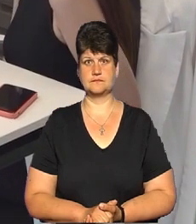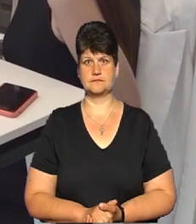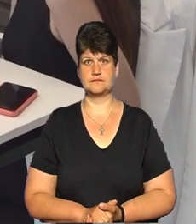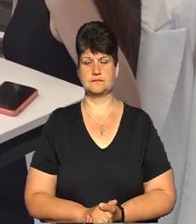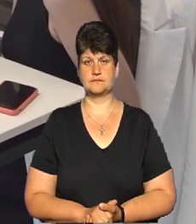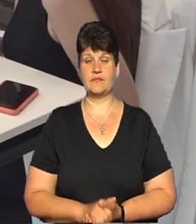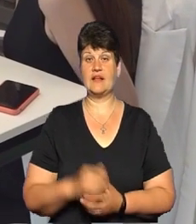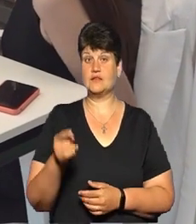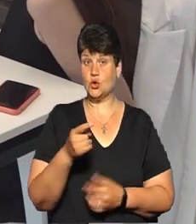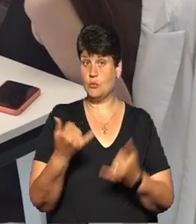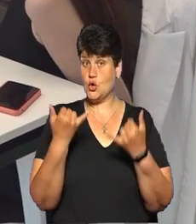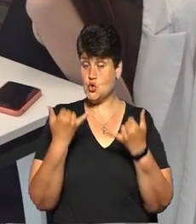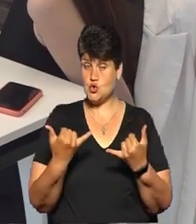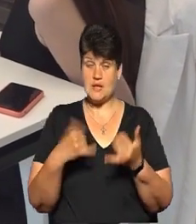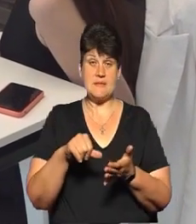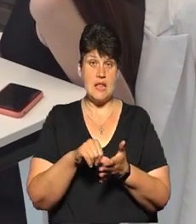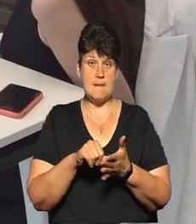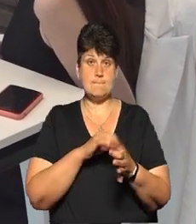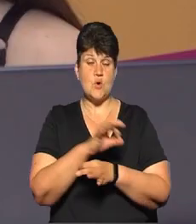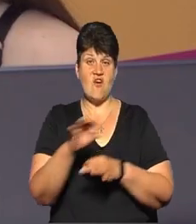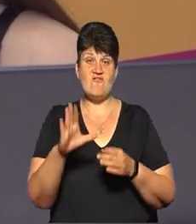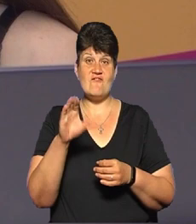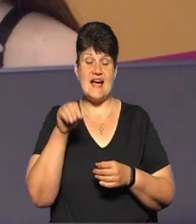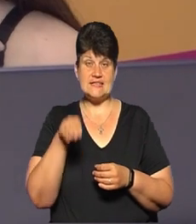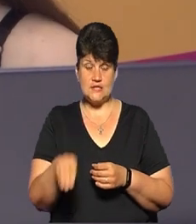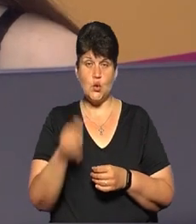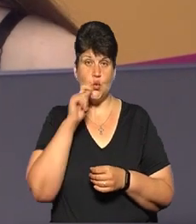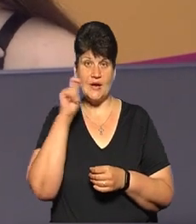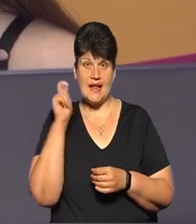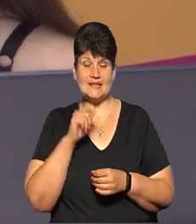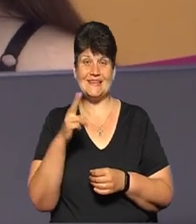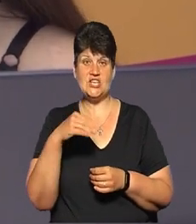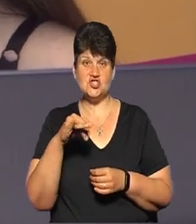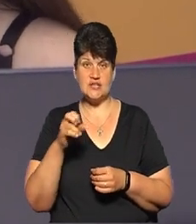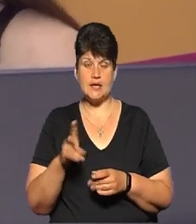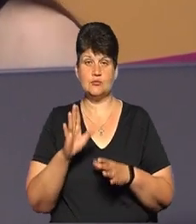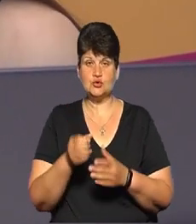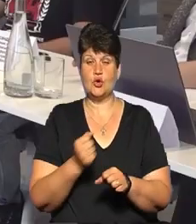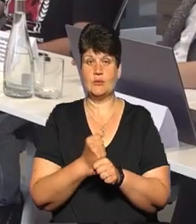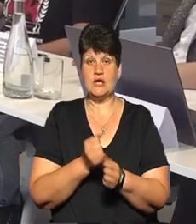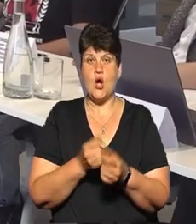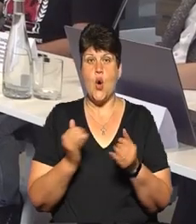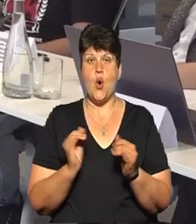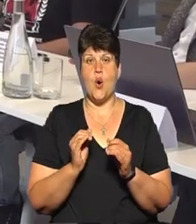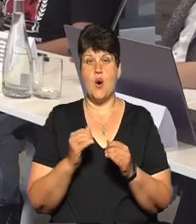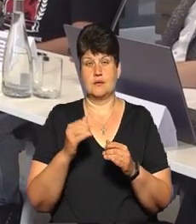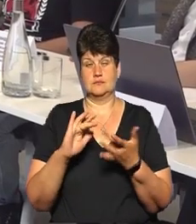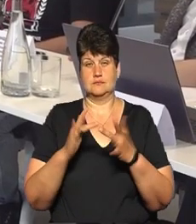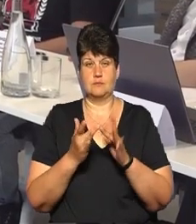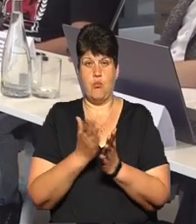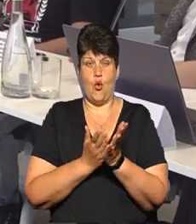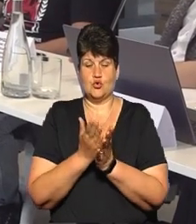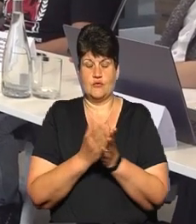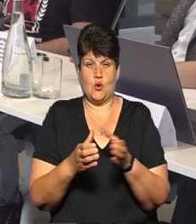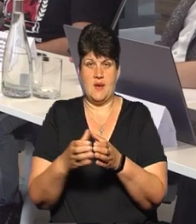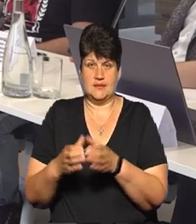В Тернополі сьогодні представили проект West Ukraine Digital, який допомагатиме впроваджувати онлайн-послуги в громадах. Зокрема, йдеться про електронні квитки